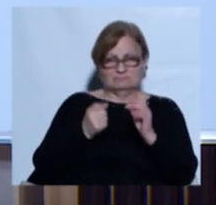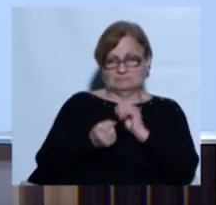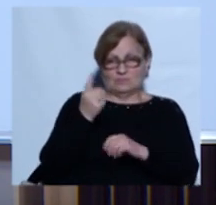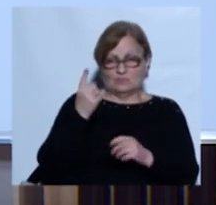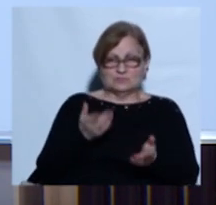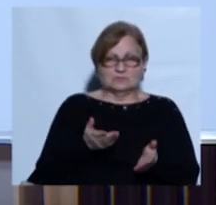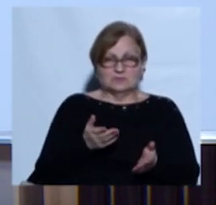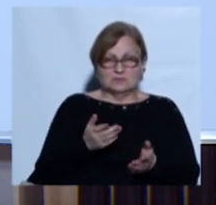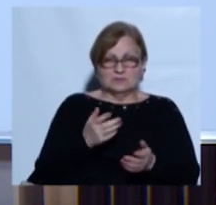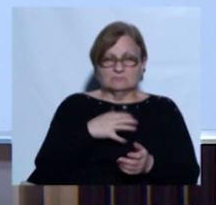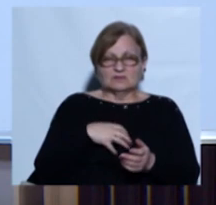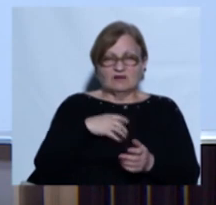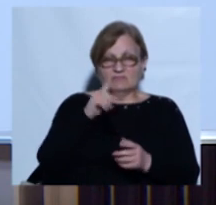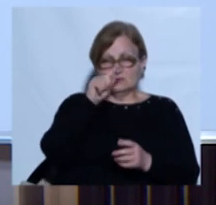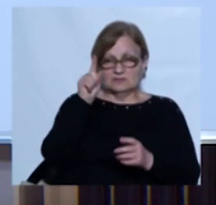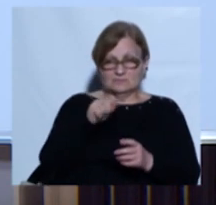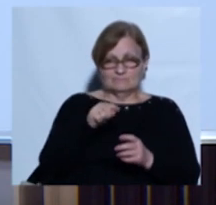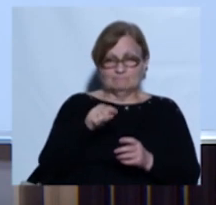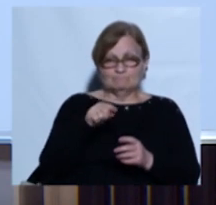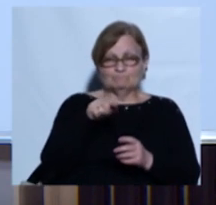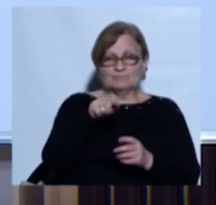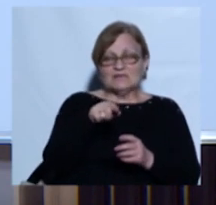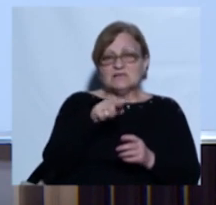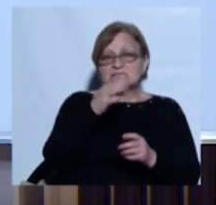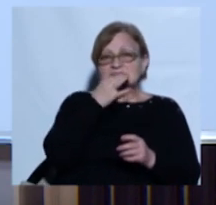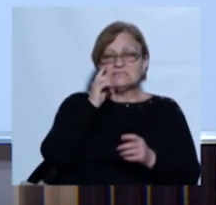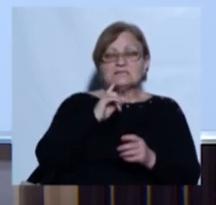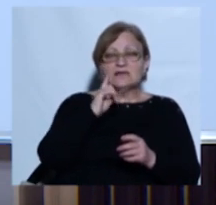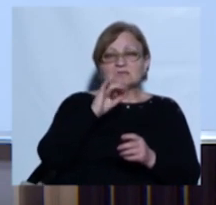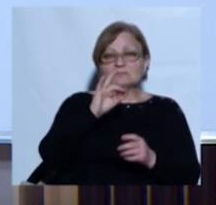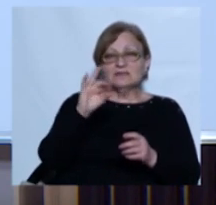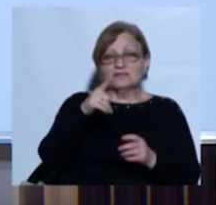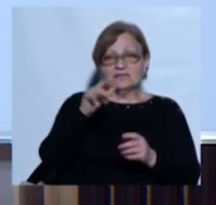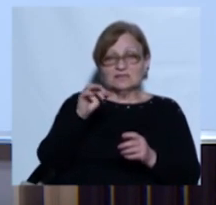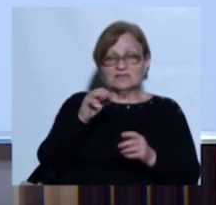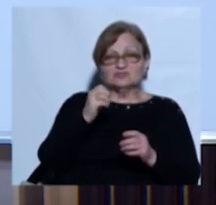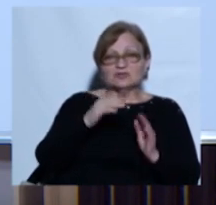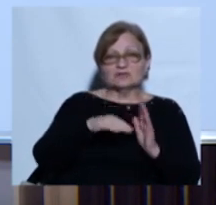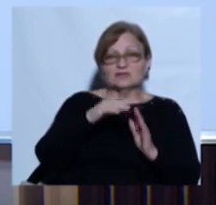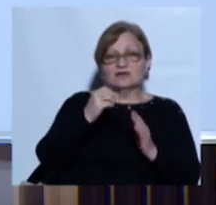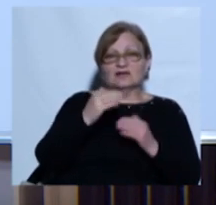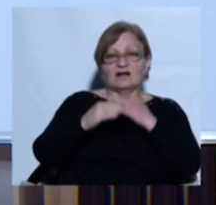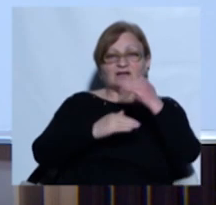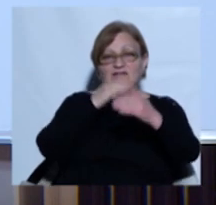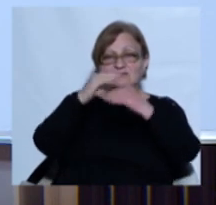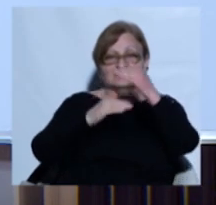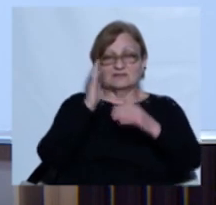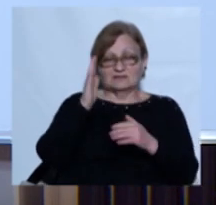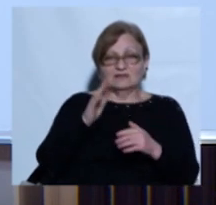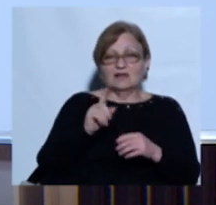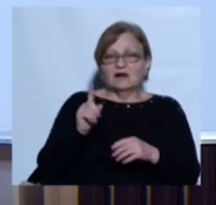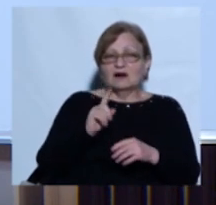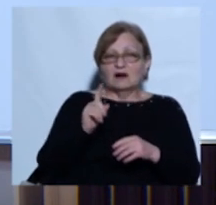ყველაზე მთავარი კითხვა, რაც უნდა დავსვათ, სანამ იგის პიროვნების ზრდის საფეხურებს გაუყვებით, რამ